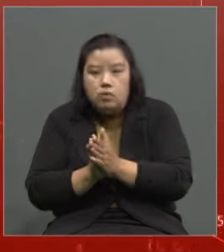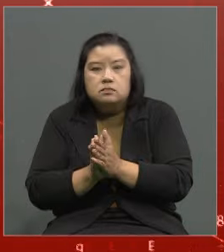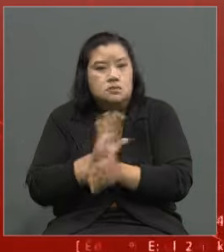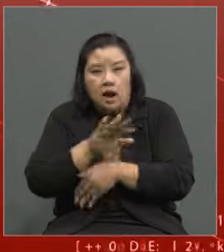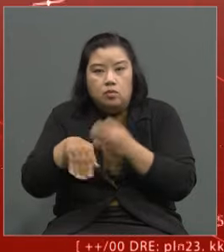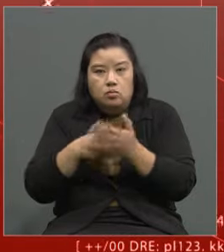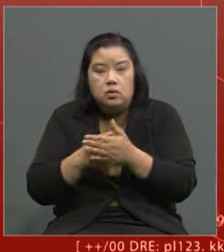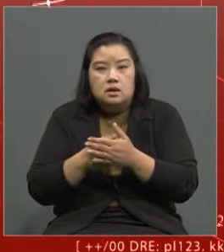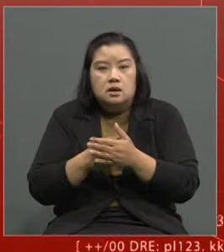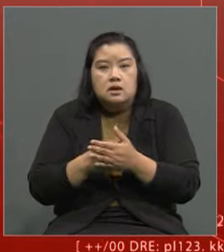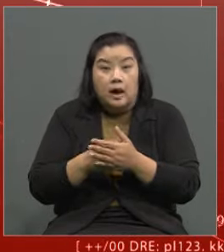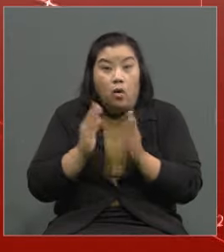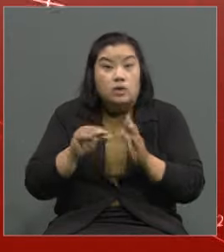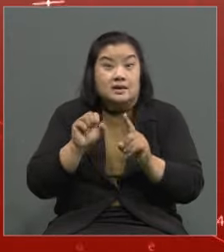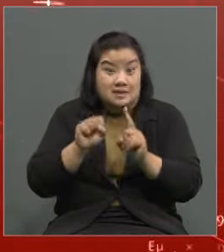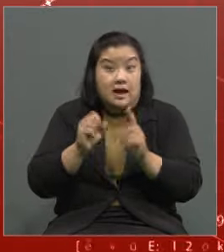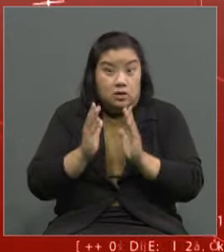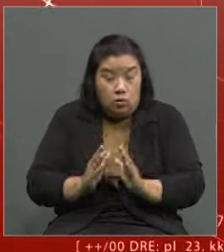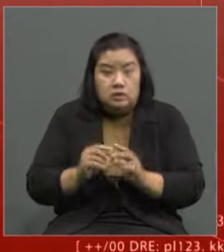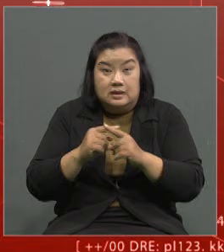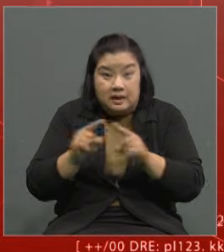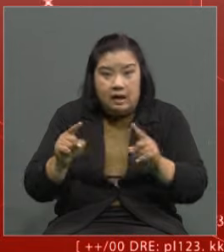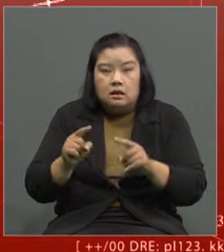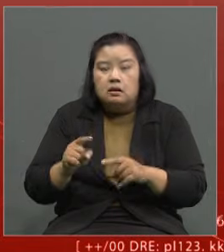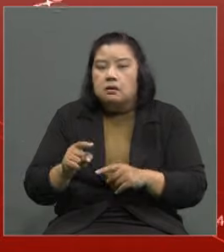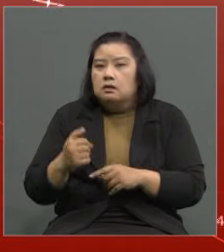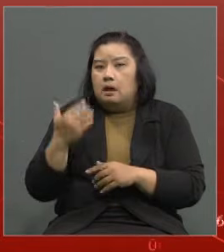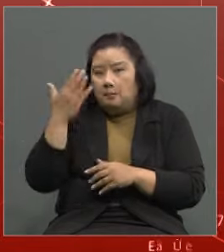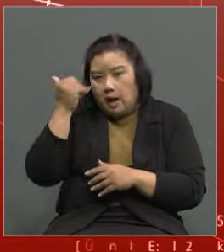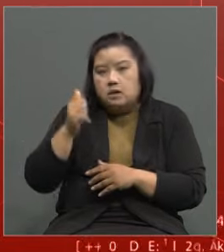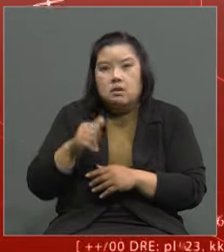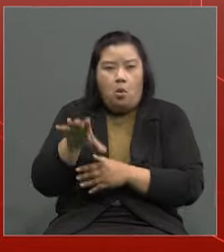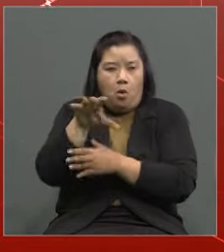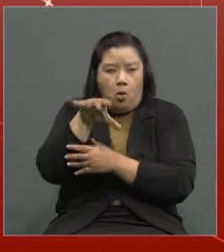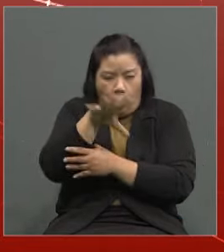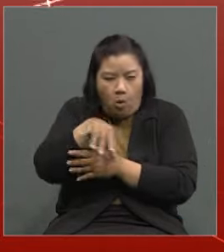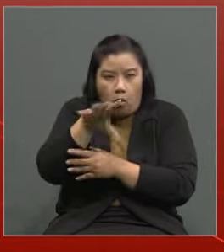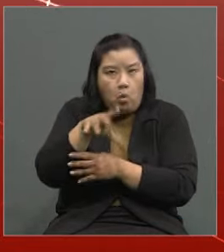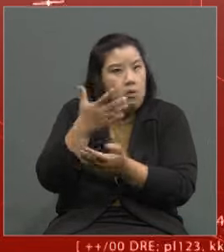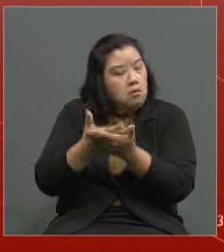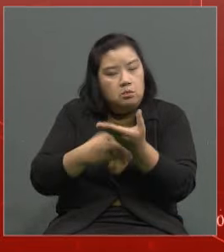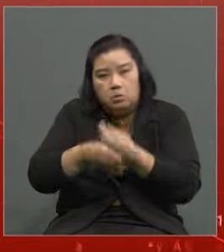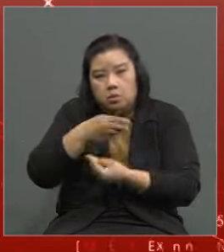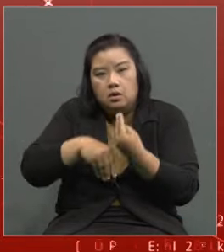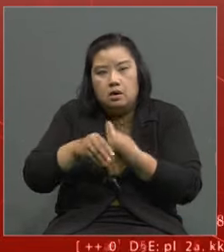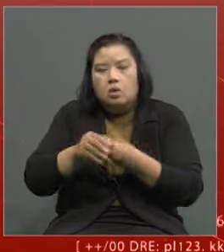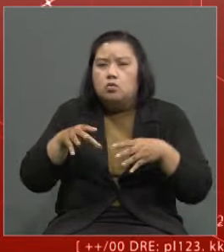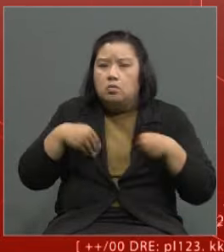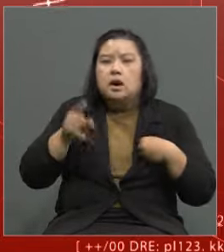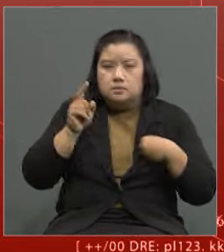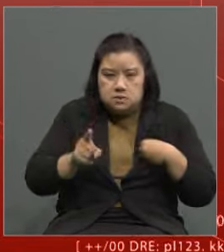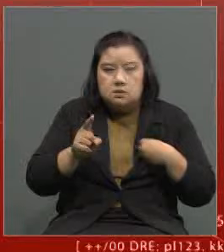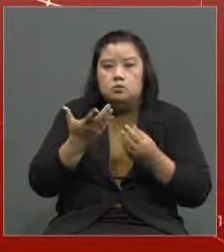ไปขายแล้วมันหลอกเอาเงินจากเราไปเป็นล้านอย่างเงี้ยนะฮะล่าสุดที่โดนจับได้เนี่ยก็สารภาพครับว่ามีการเอาข้อมูลไปขายต่อจริง